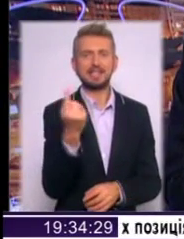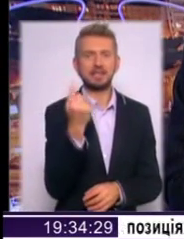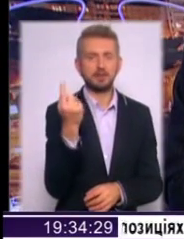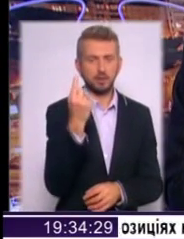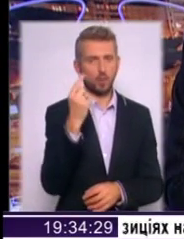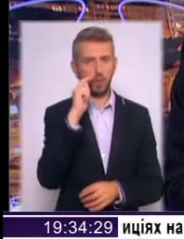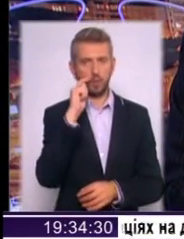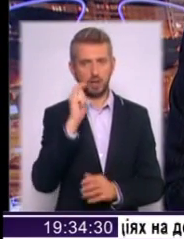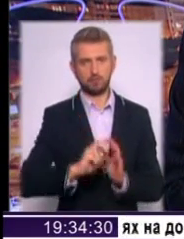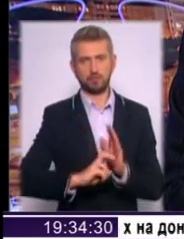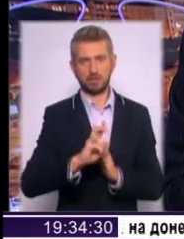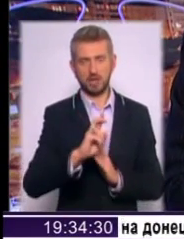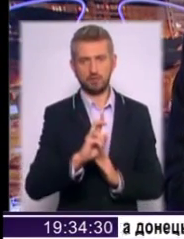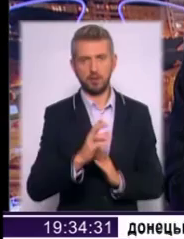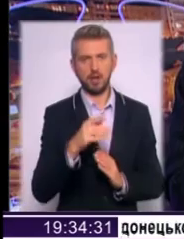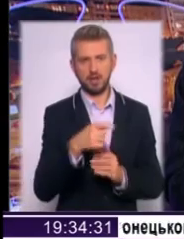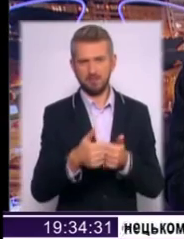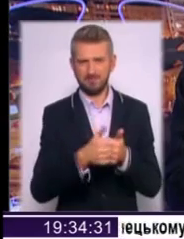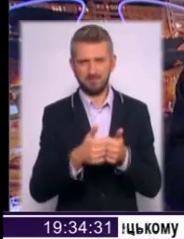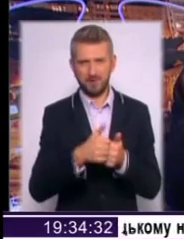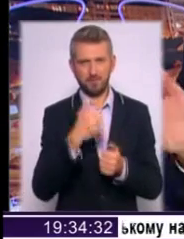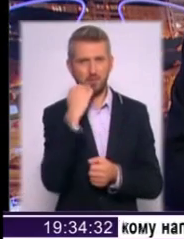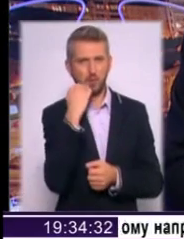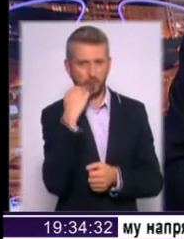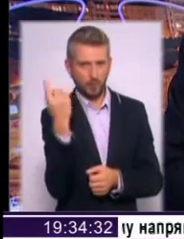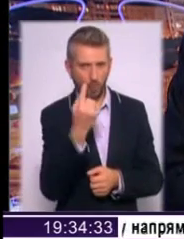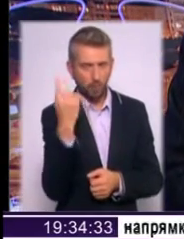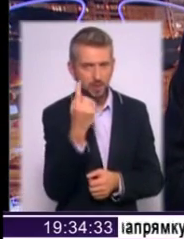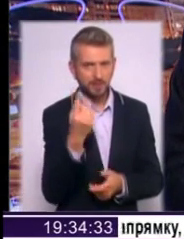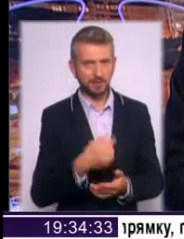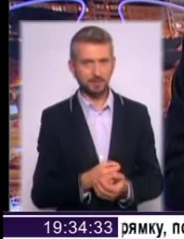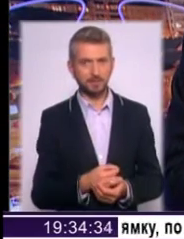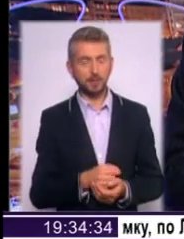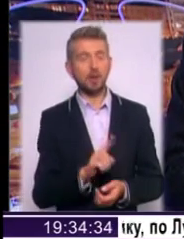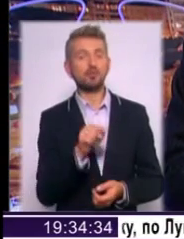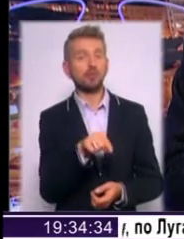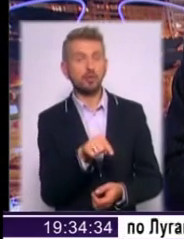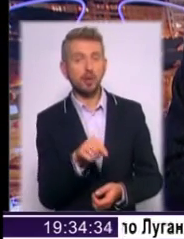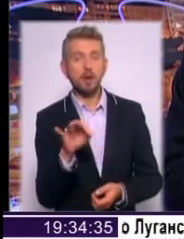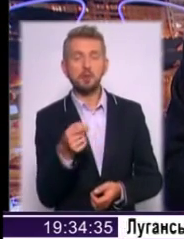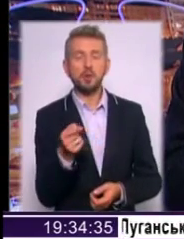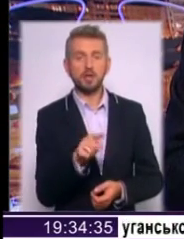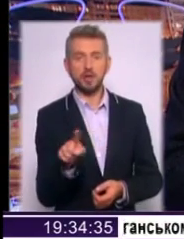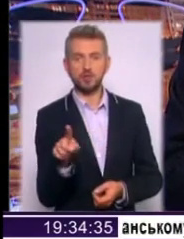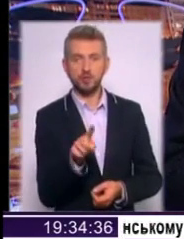єдиною церквою, яка там у Підмосков'ї, і знов тут про що йде мова? Мова йде про те, що